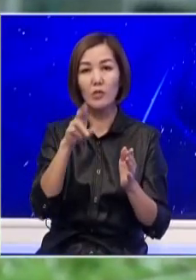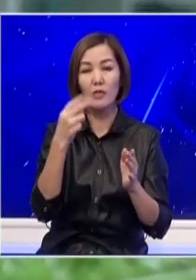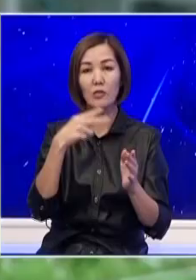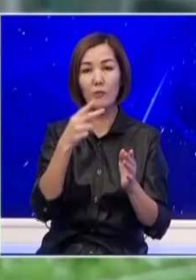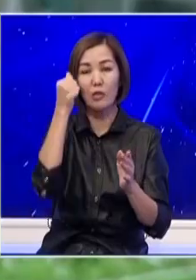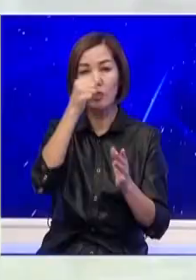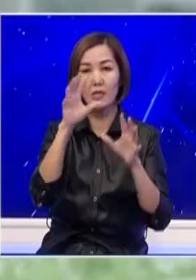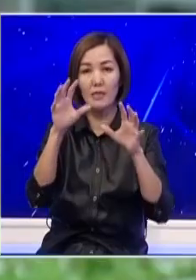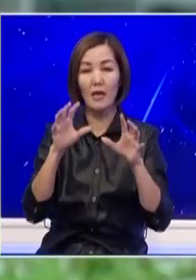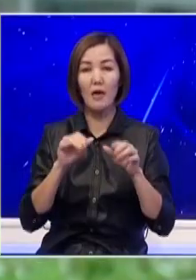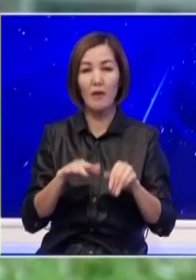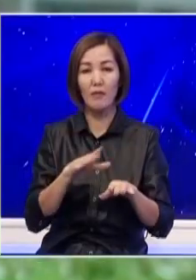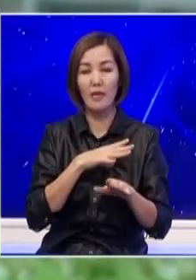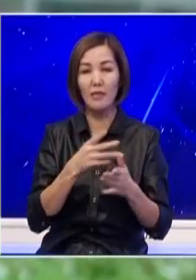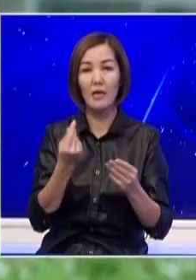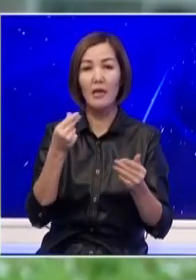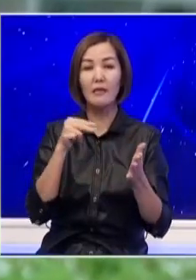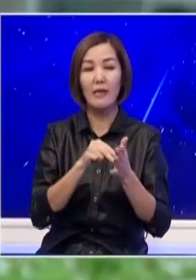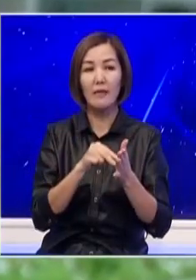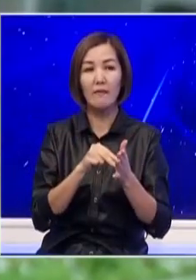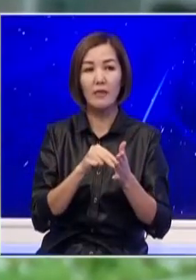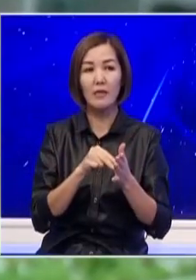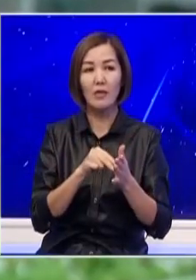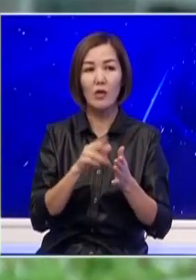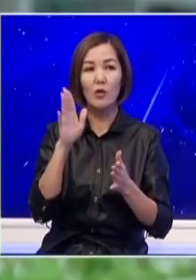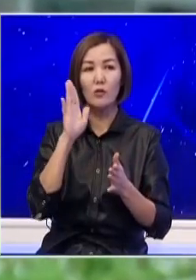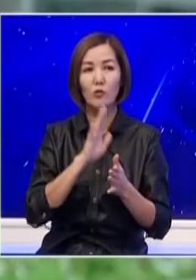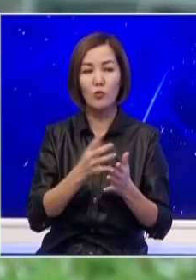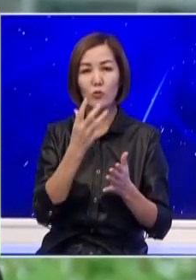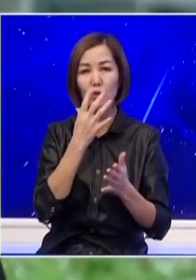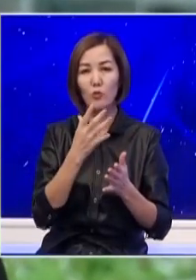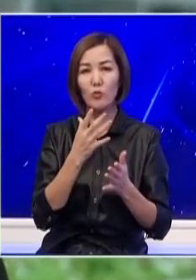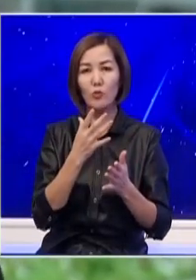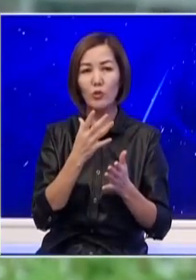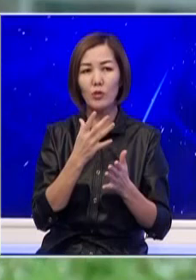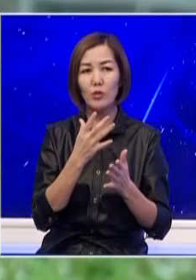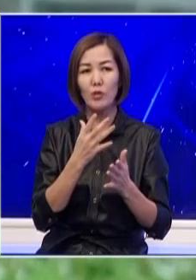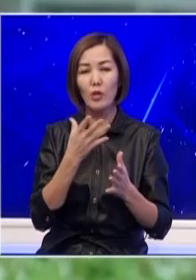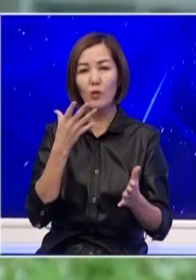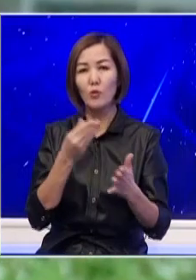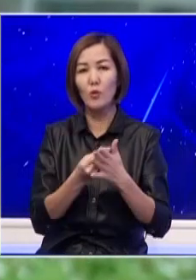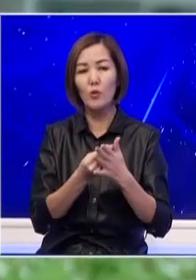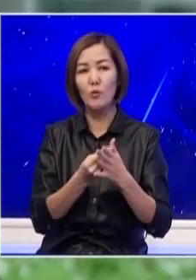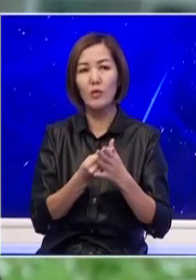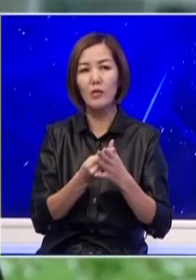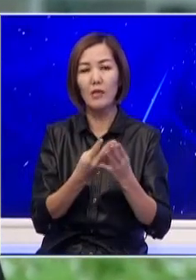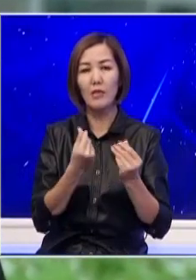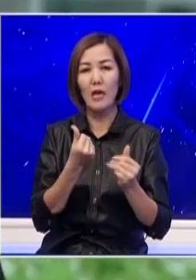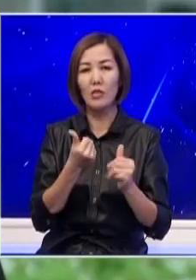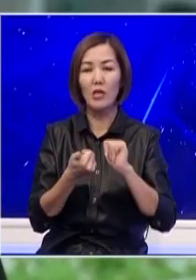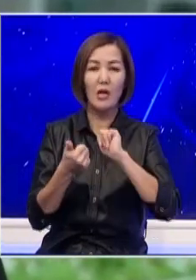жылы заңдар қабылданды. Тарифті инвестицияға айырбастау мәселесі ең біріншіден